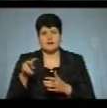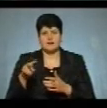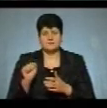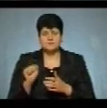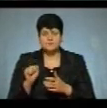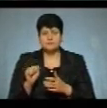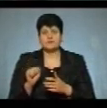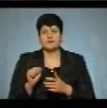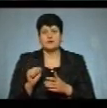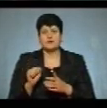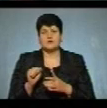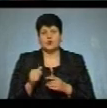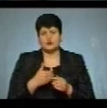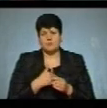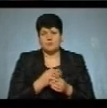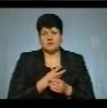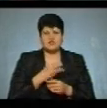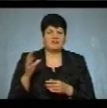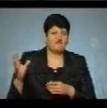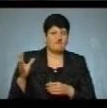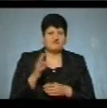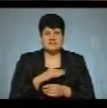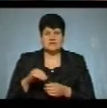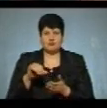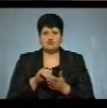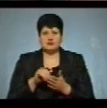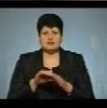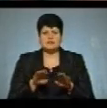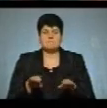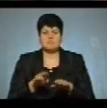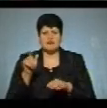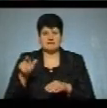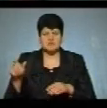побажати всім учасникам, плавцям,